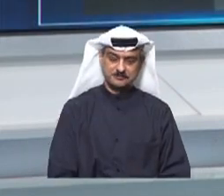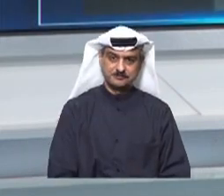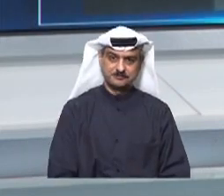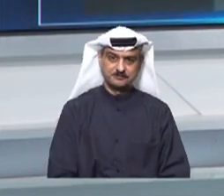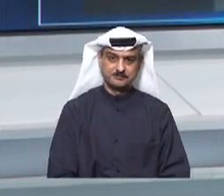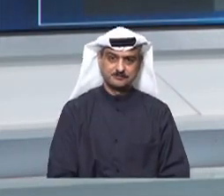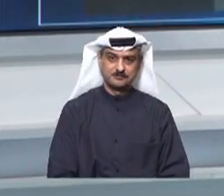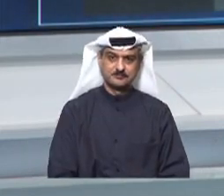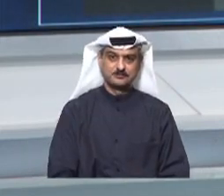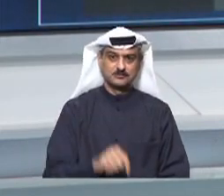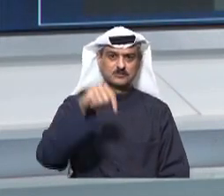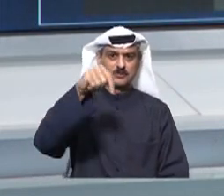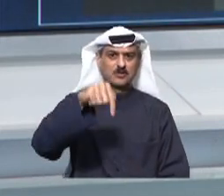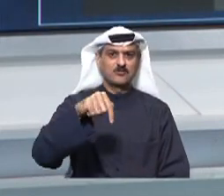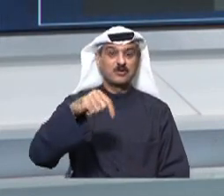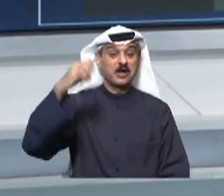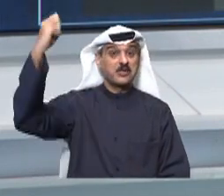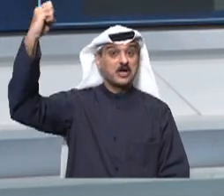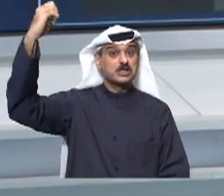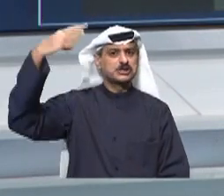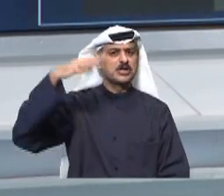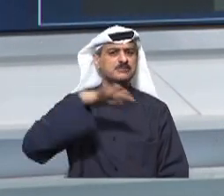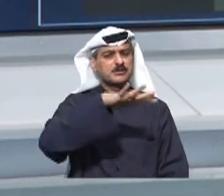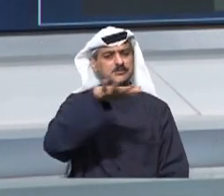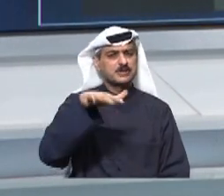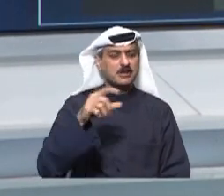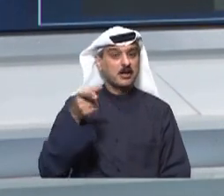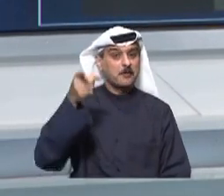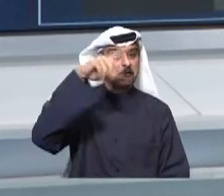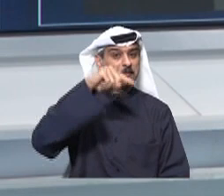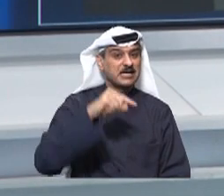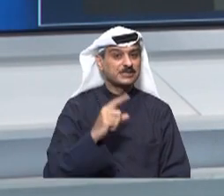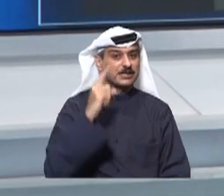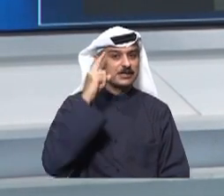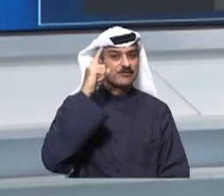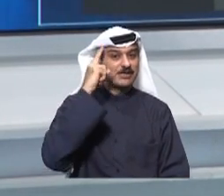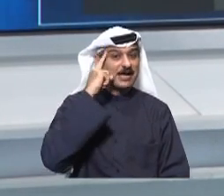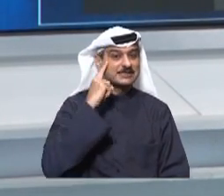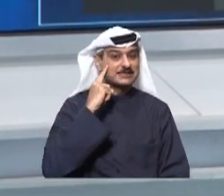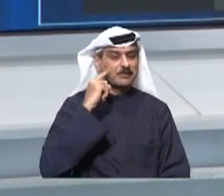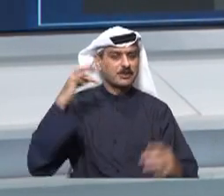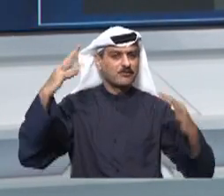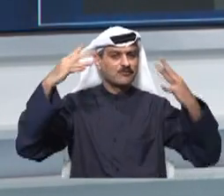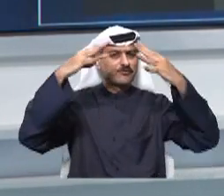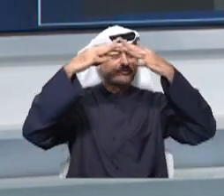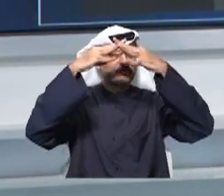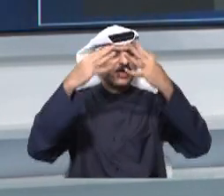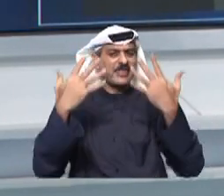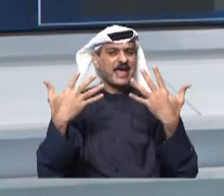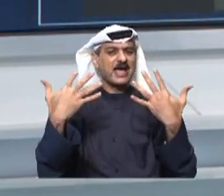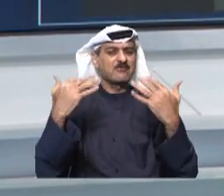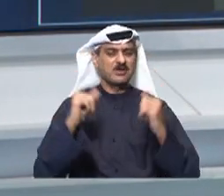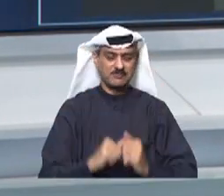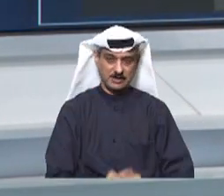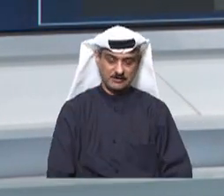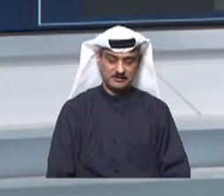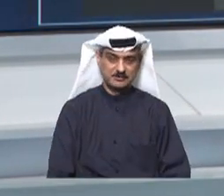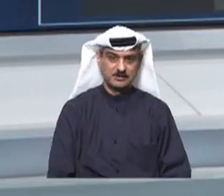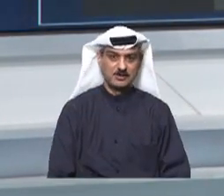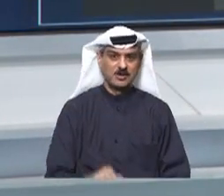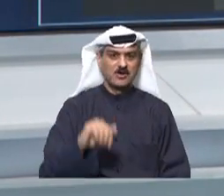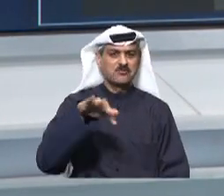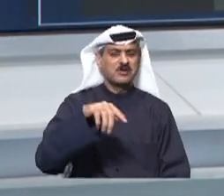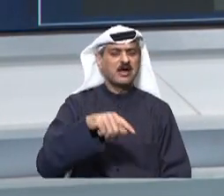المقبلة، أجواء راح تكون مشمسة بشكل عام في يوم الغد مع ظهور بعض السحب المتفرقة على بعض المناطق، أجواء راح تكون